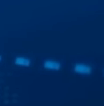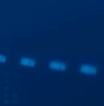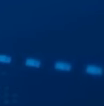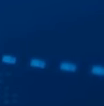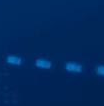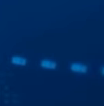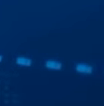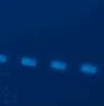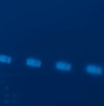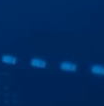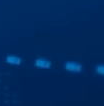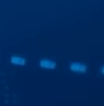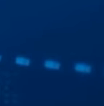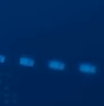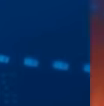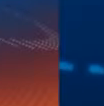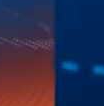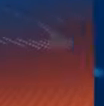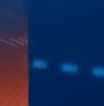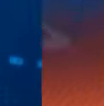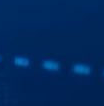АКШ доллары 371 теңге 31 тиын.